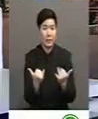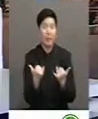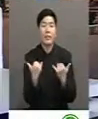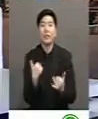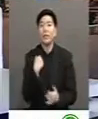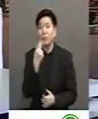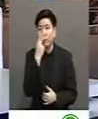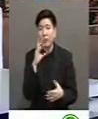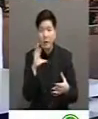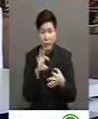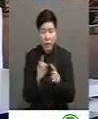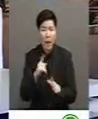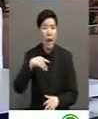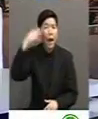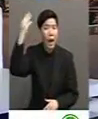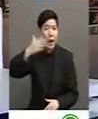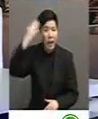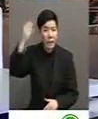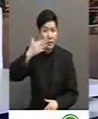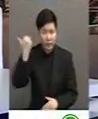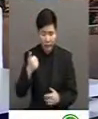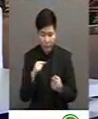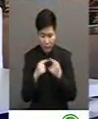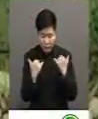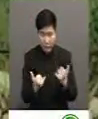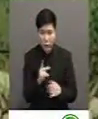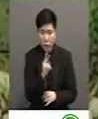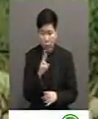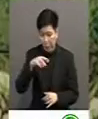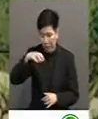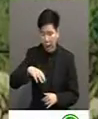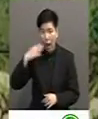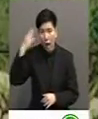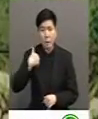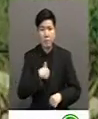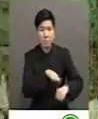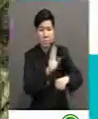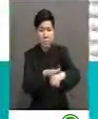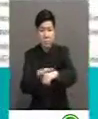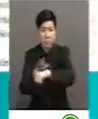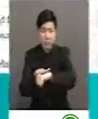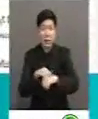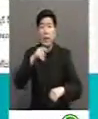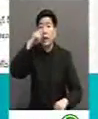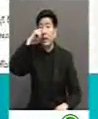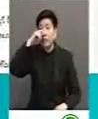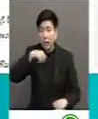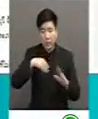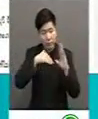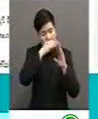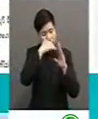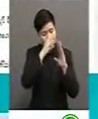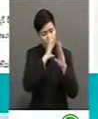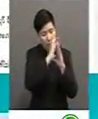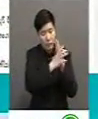ส่วนช่วงนี้มาดูเรื่องของฝนฟ้าอากาศกันบ้างนะครับล่าสุดเองทางกรมอุตุนะครับก็ออกประกาศเตือนนะครับประเทศไทยตอนบนนะครับ